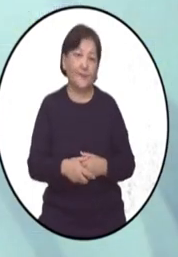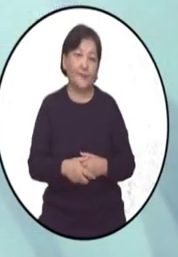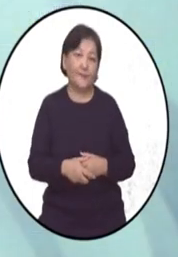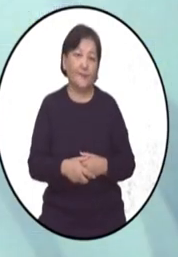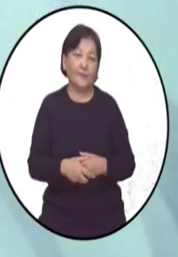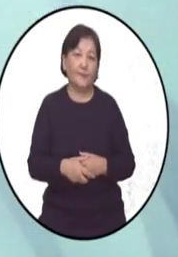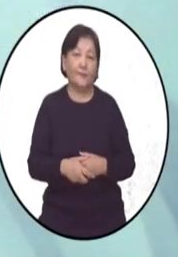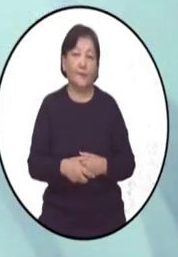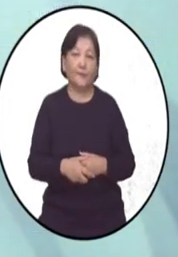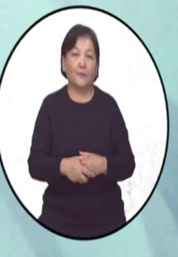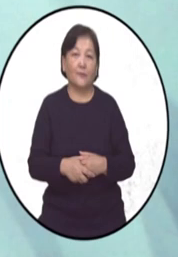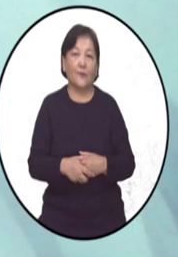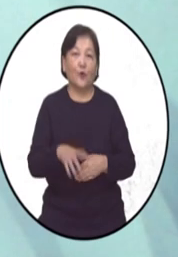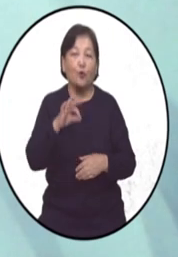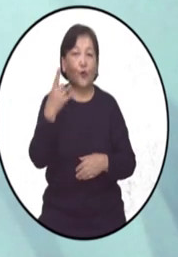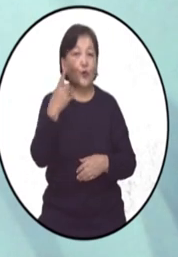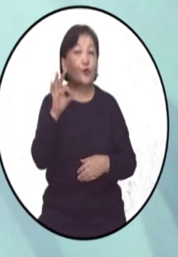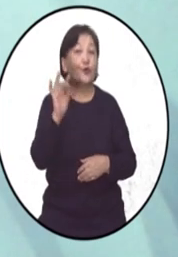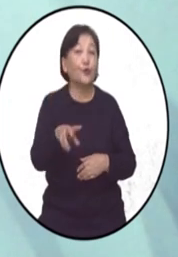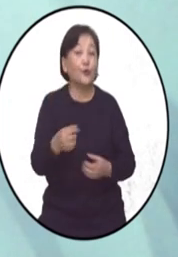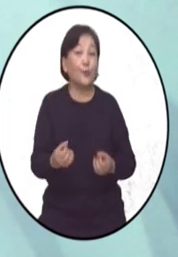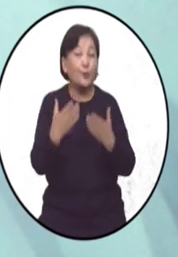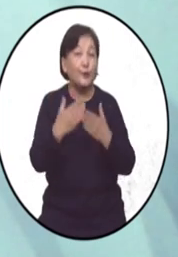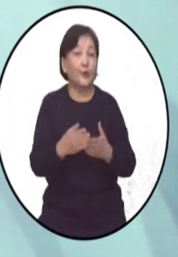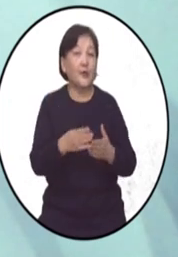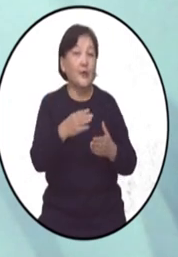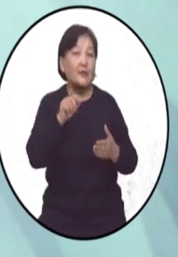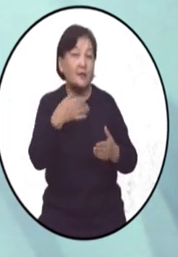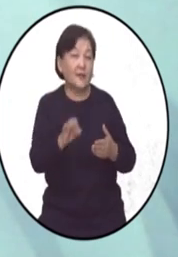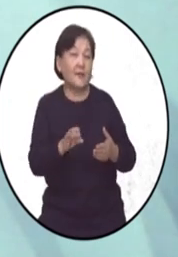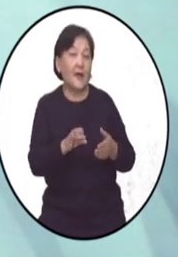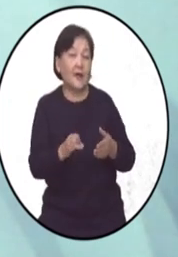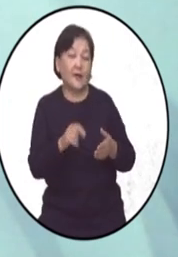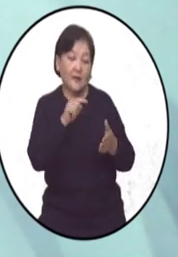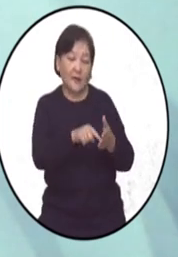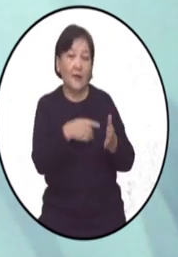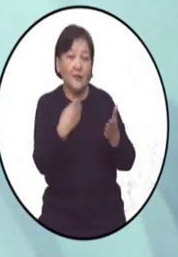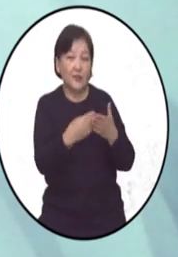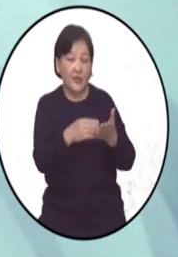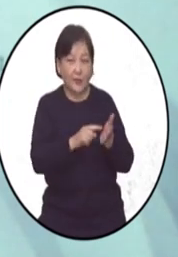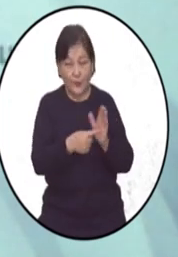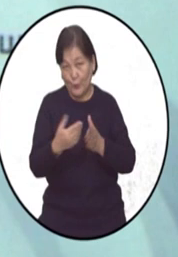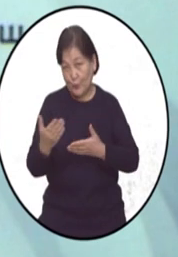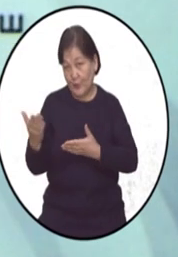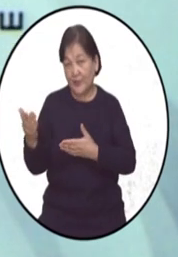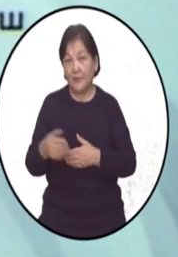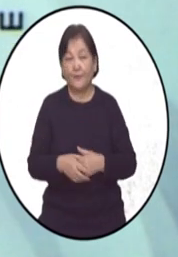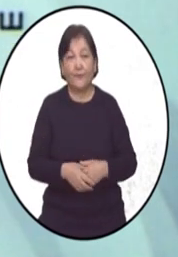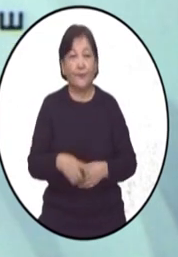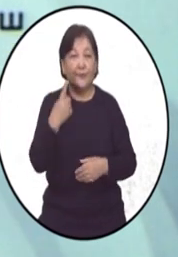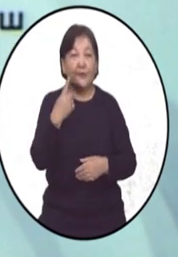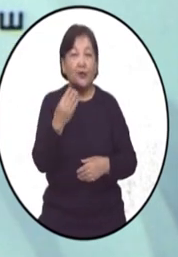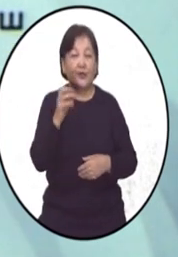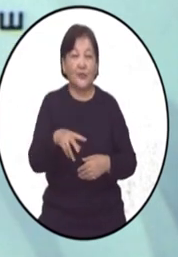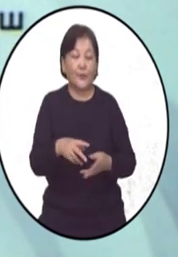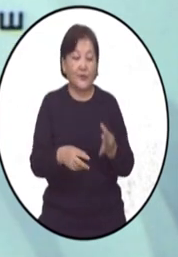За одоо алгоритмын бас өөр нэг төрөл болох давталттай алгоритм гэдгийг жишээг үзье. За нэг ижил үйлдэлийг хэд